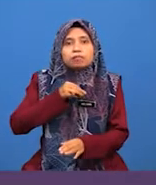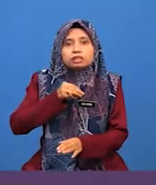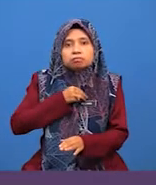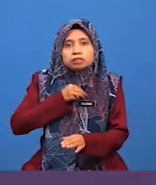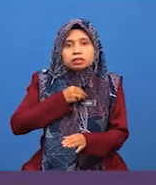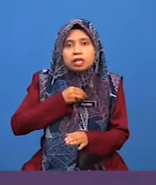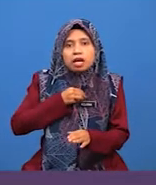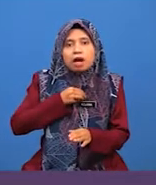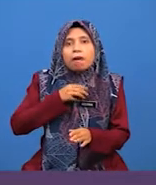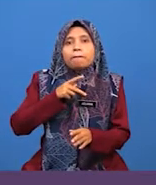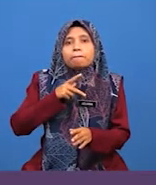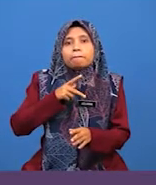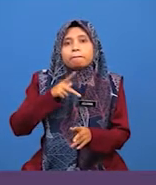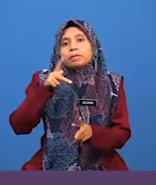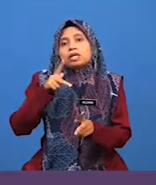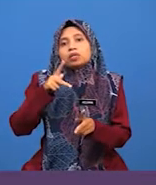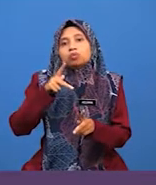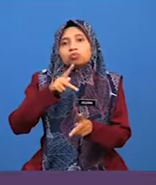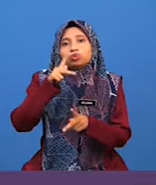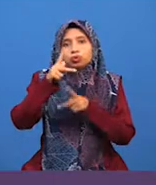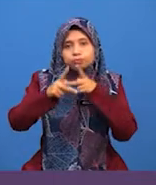masing-masing para pengunjung.